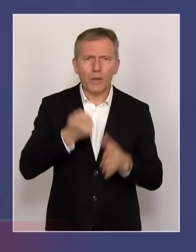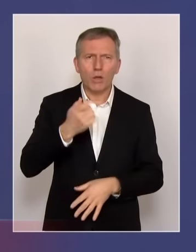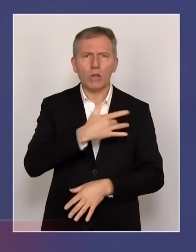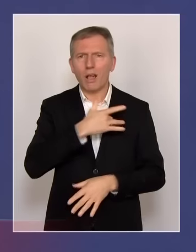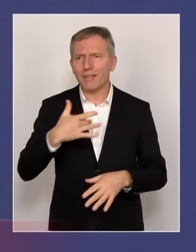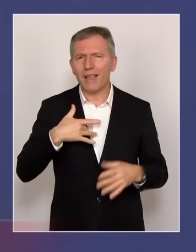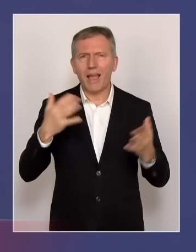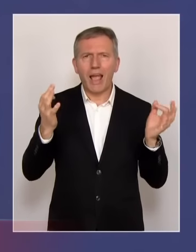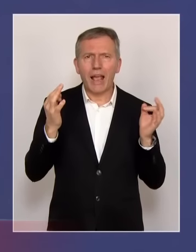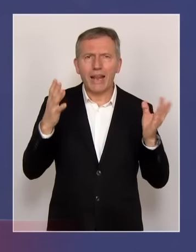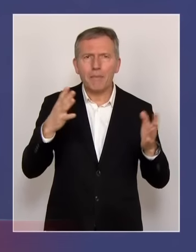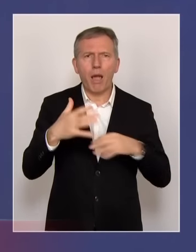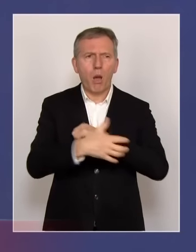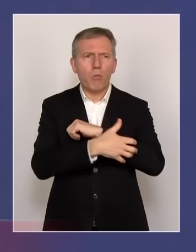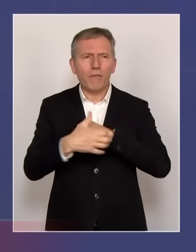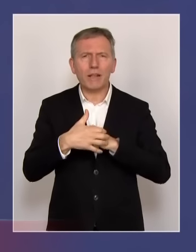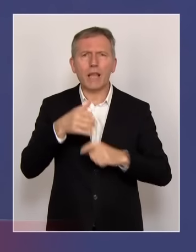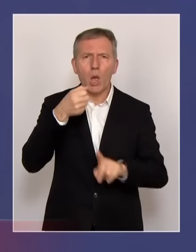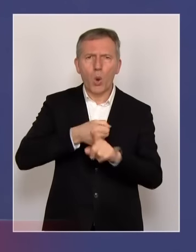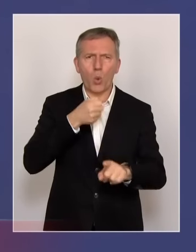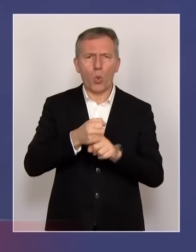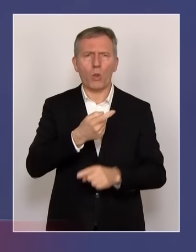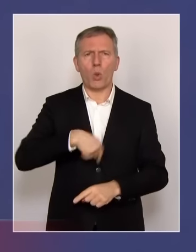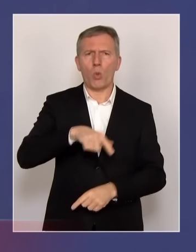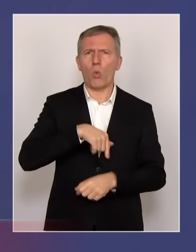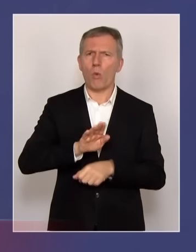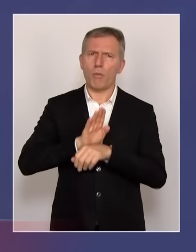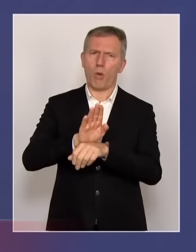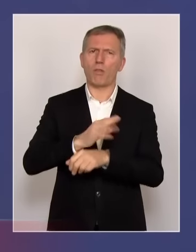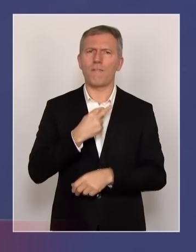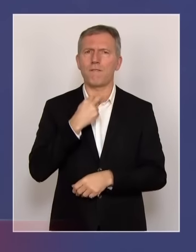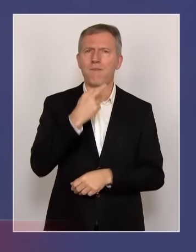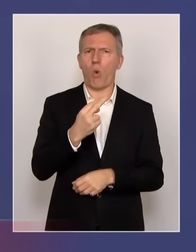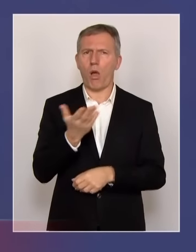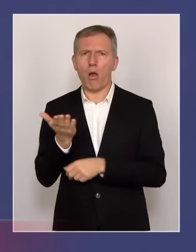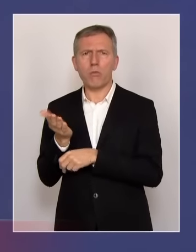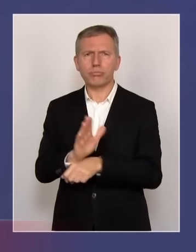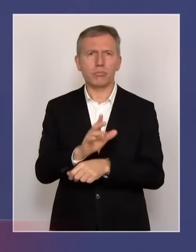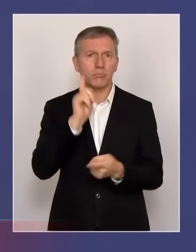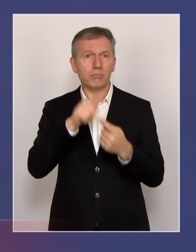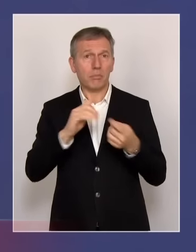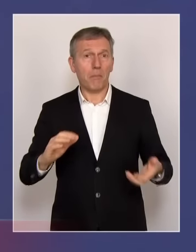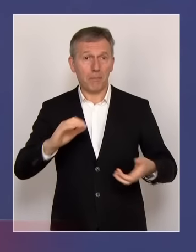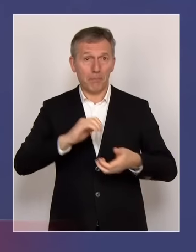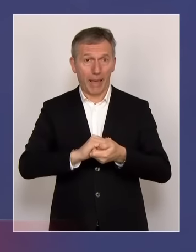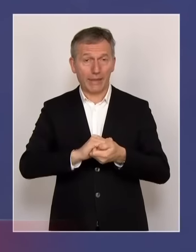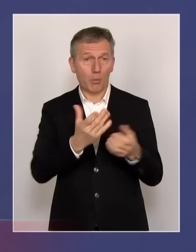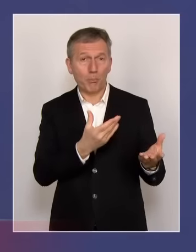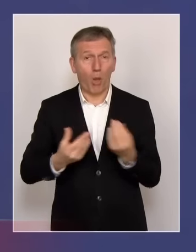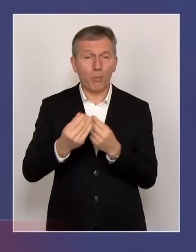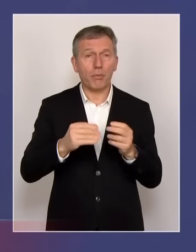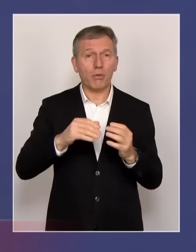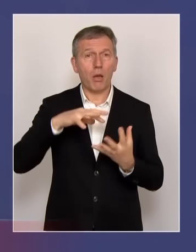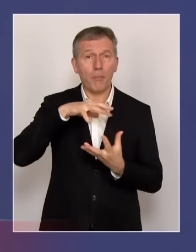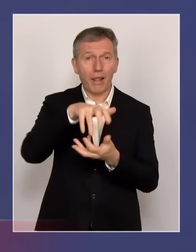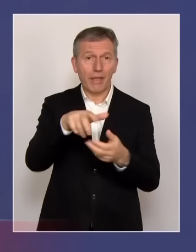de climat, de lutte contre la pauvreté, d'avoir une voie singulière comme nous l'avons fait avec le pacte pour les peuples et la planète et de